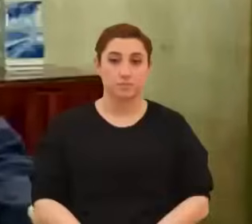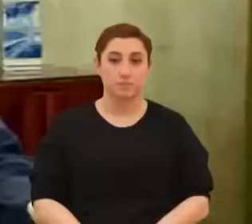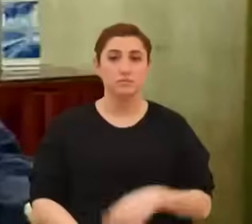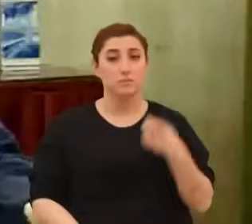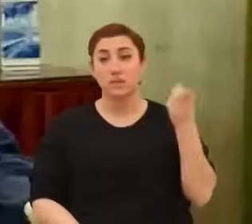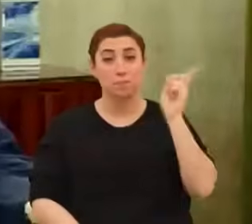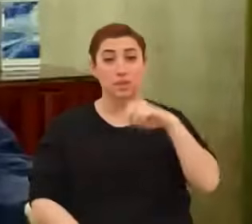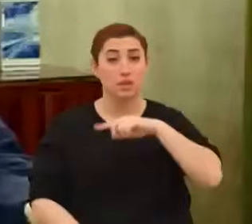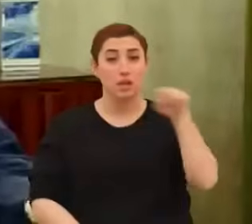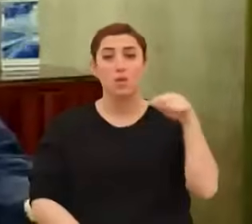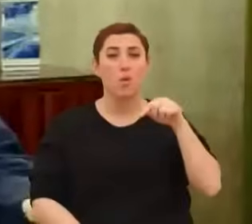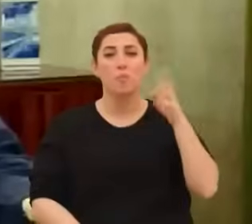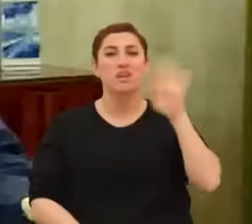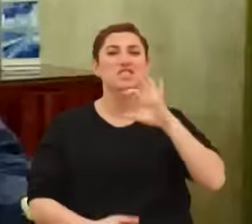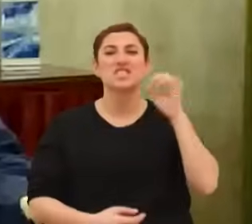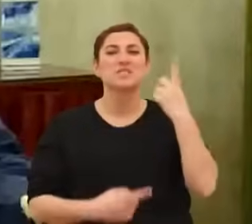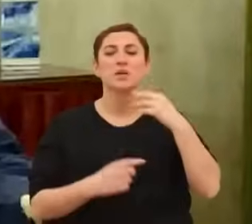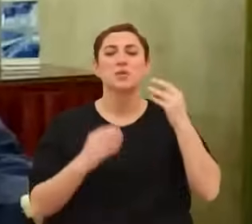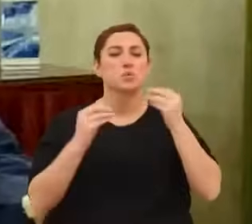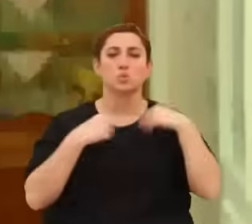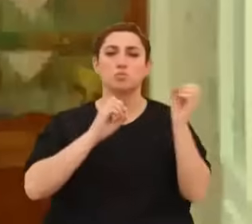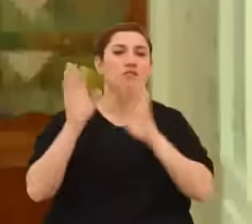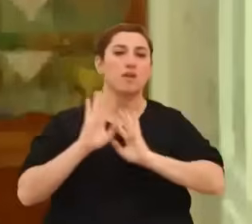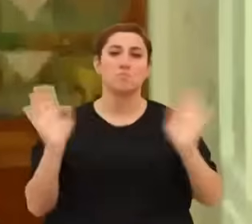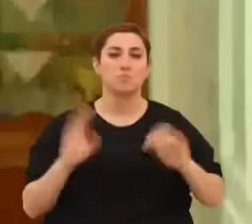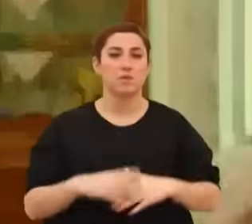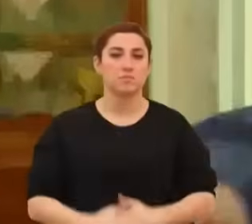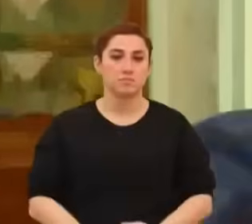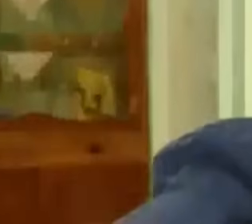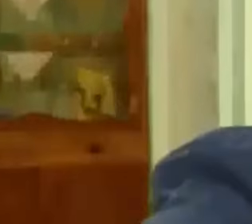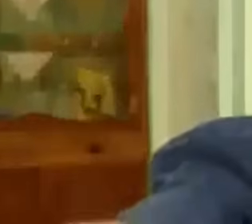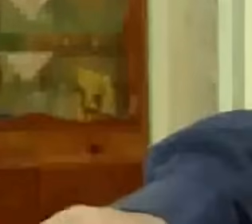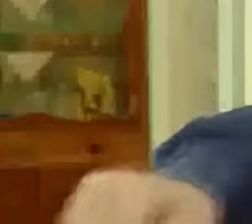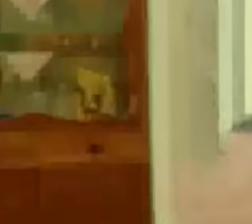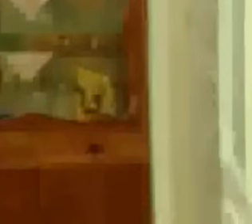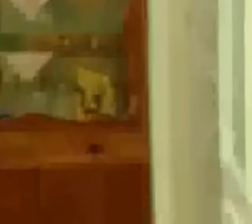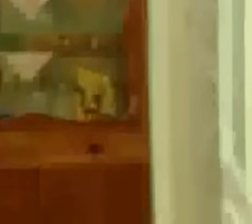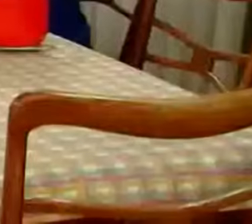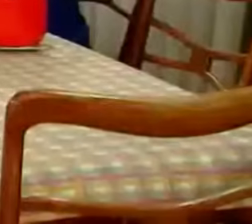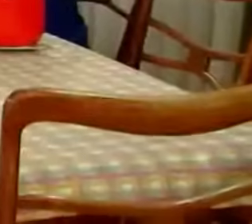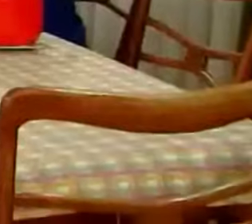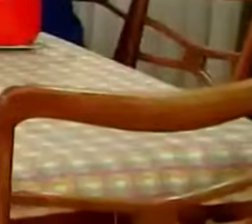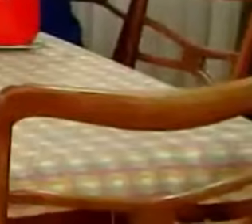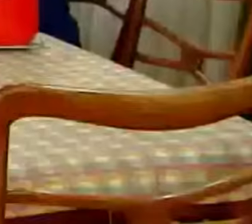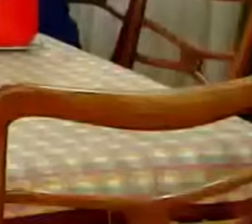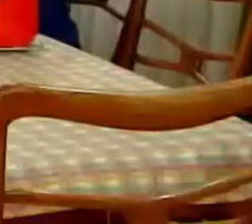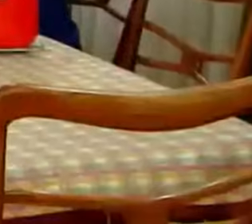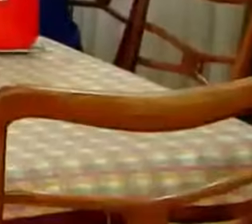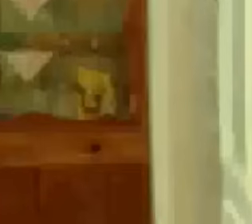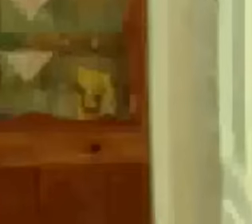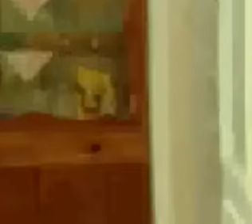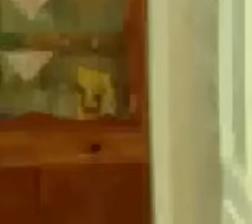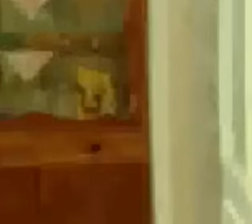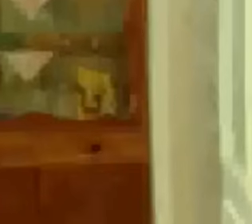Bir daha da onu başka hiçbir yere salmam. Yürür günü. Rukiye elinde çayı Fehmi'ye üzülüp